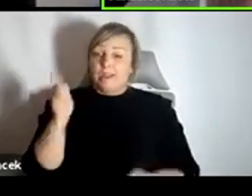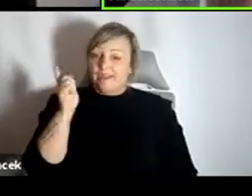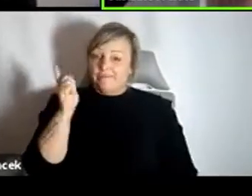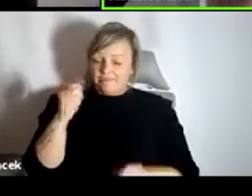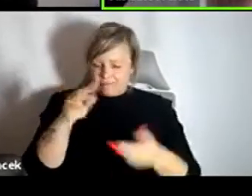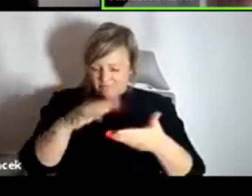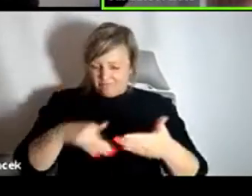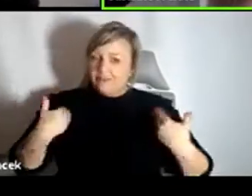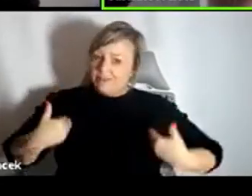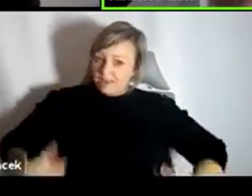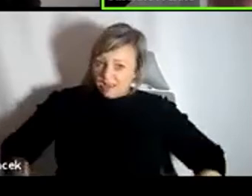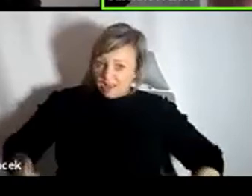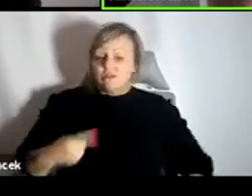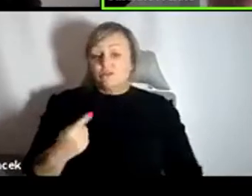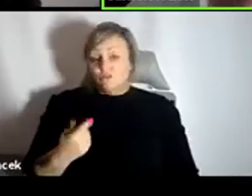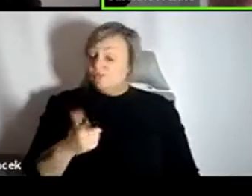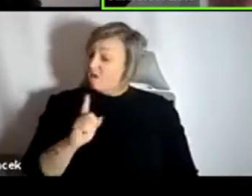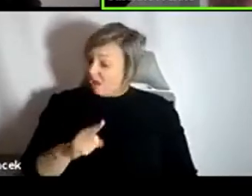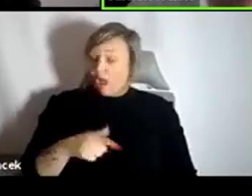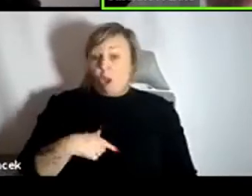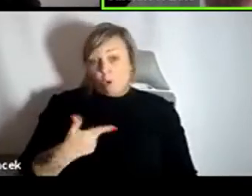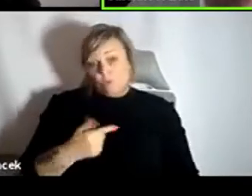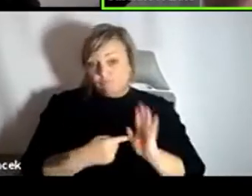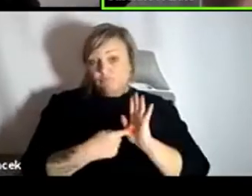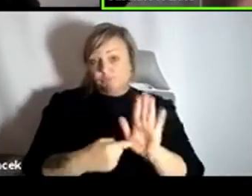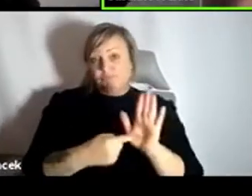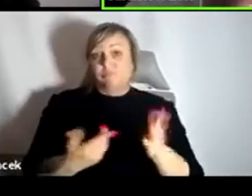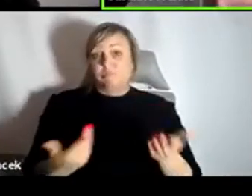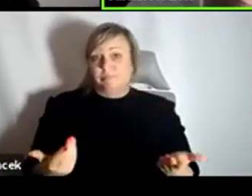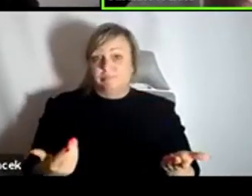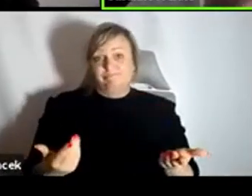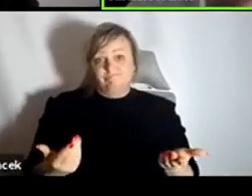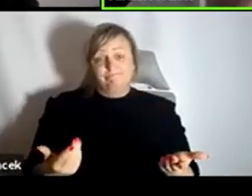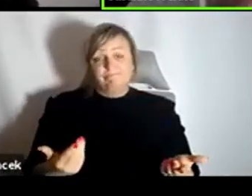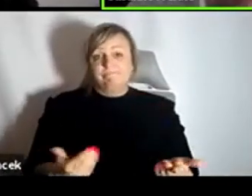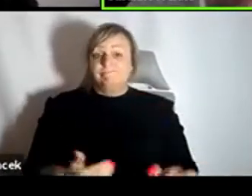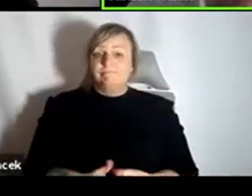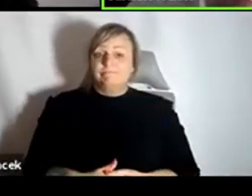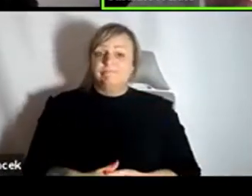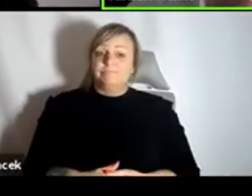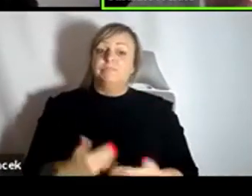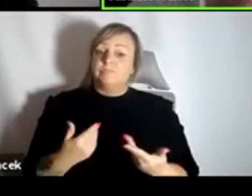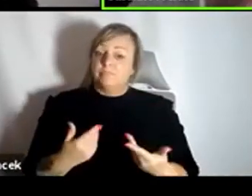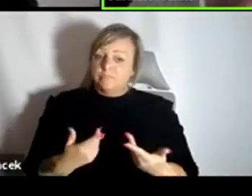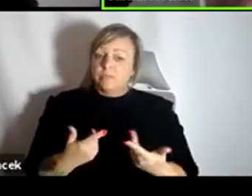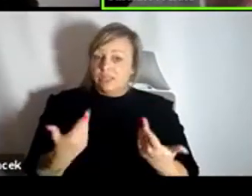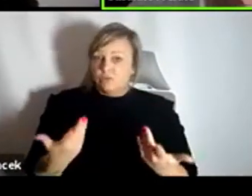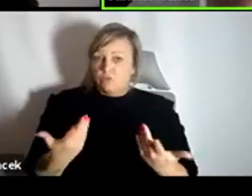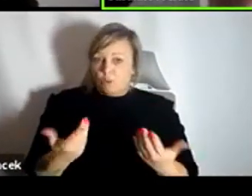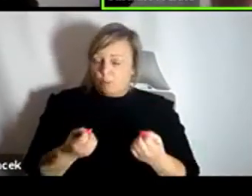Solidarität, zu Wort gemeldet. Also alle diese Dinge passieren,